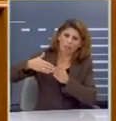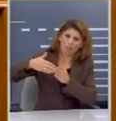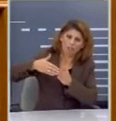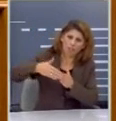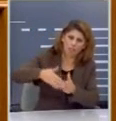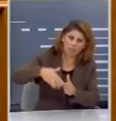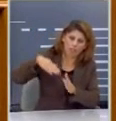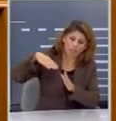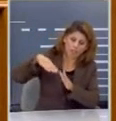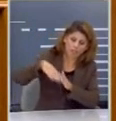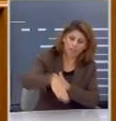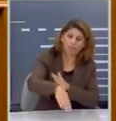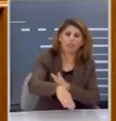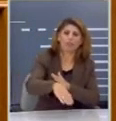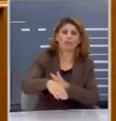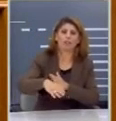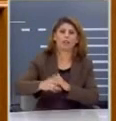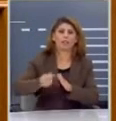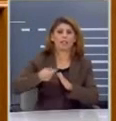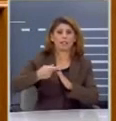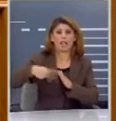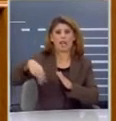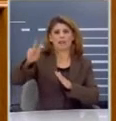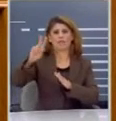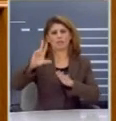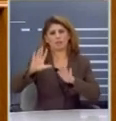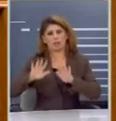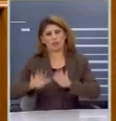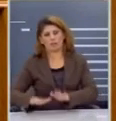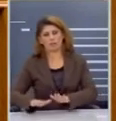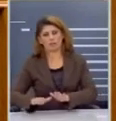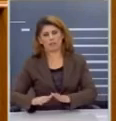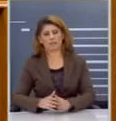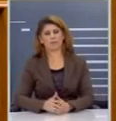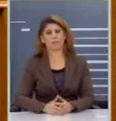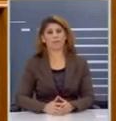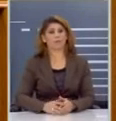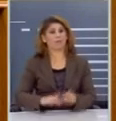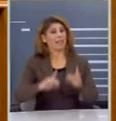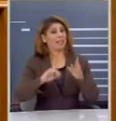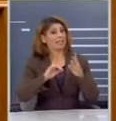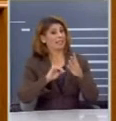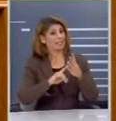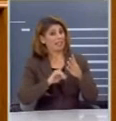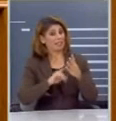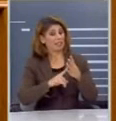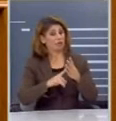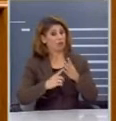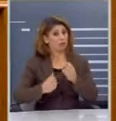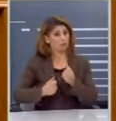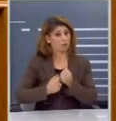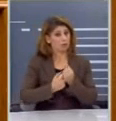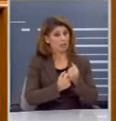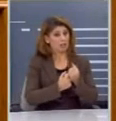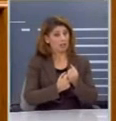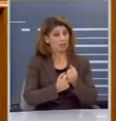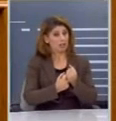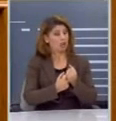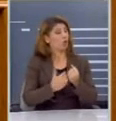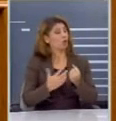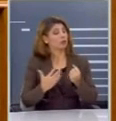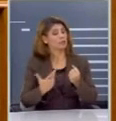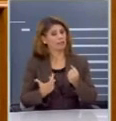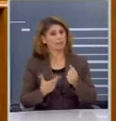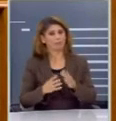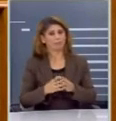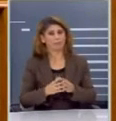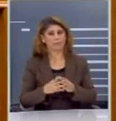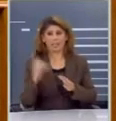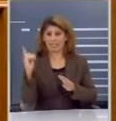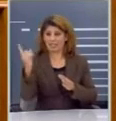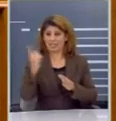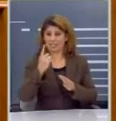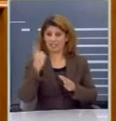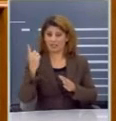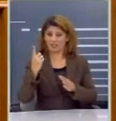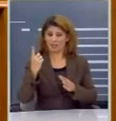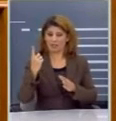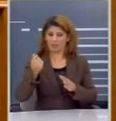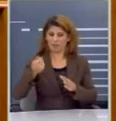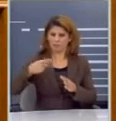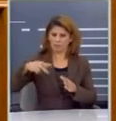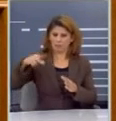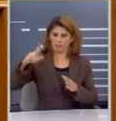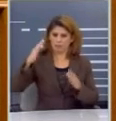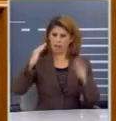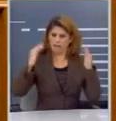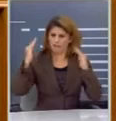ανεργίας. Ο τέταρτος υποστηρικτικός παράγοντας είναι ότι στις συνθήκες της αυξανόμενης αβεβαιότητας